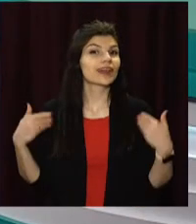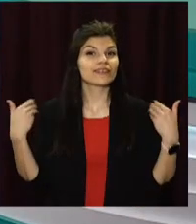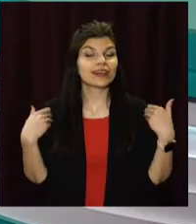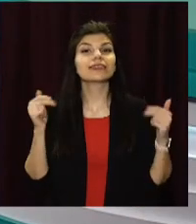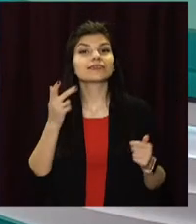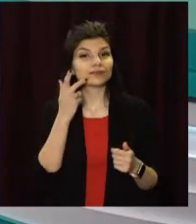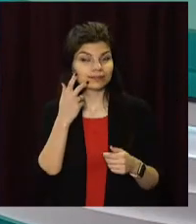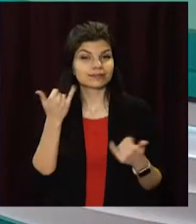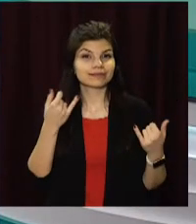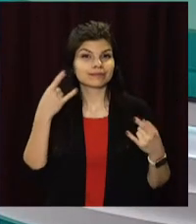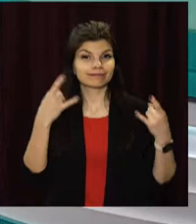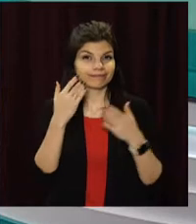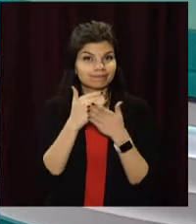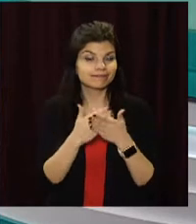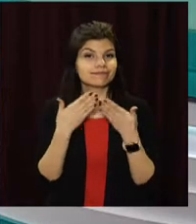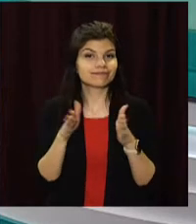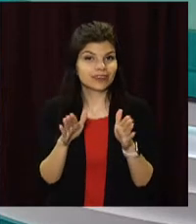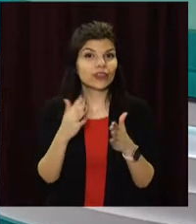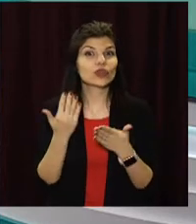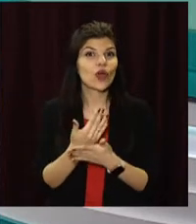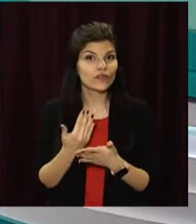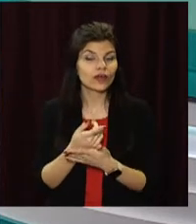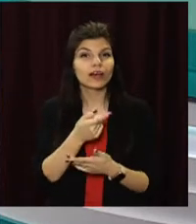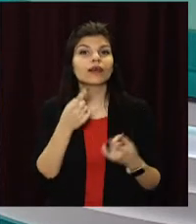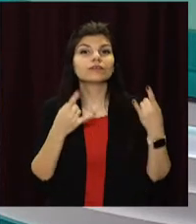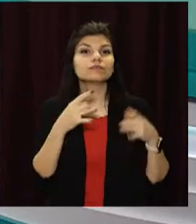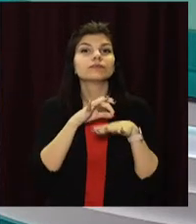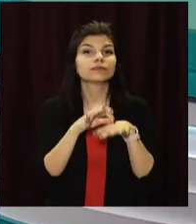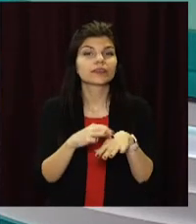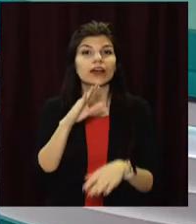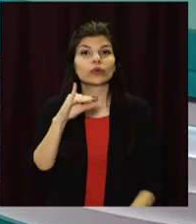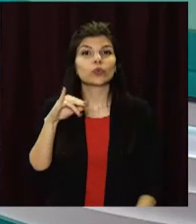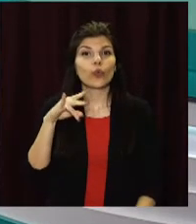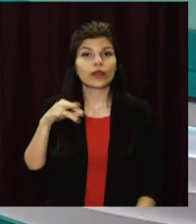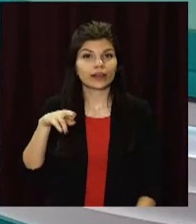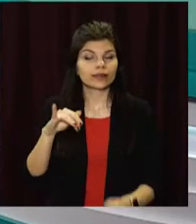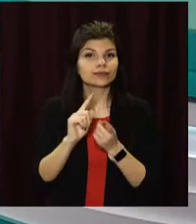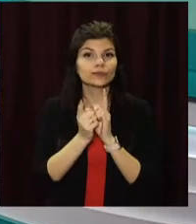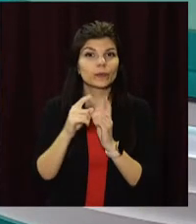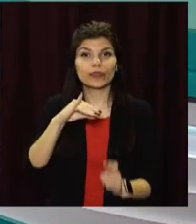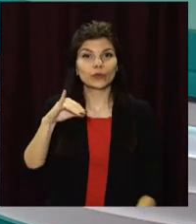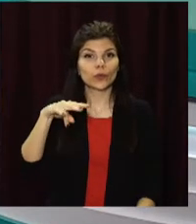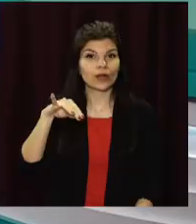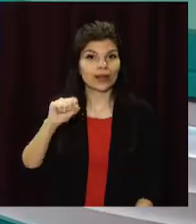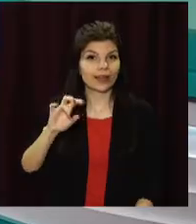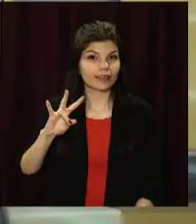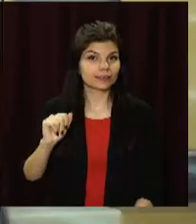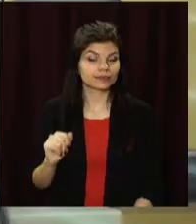Вітаю, як завжди, о цій порі новини на відкритому. У студії для вас працюватиму я, Юлія Демченко, та сурдоперекладачка Юліана